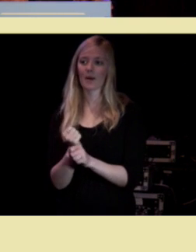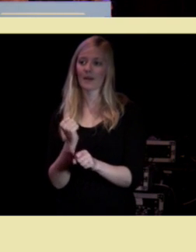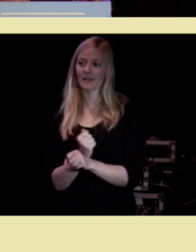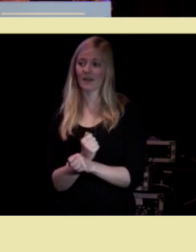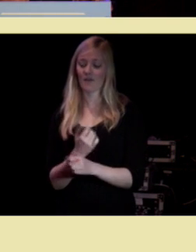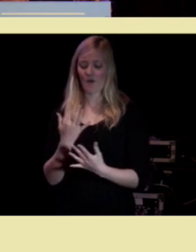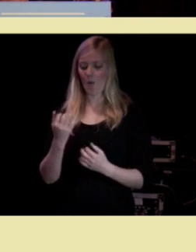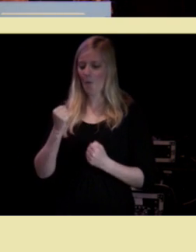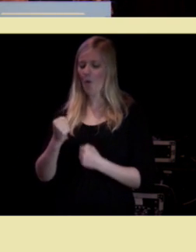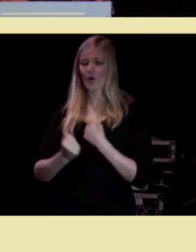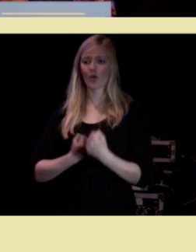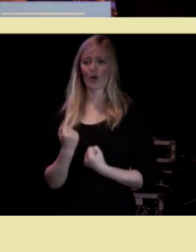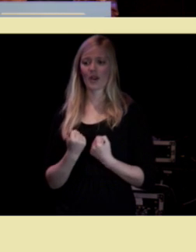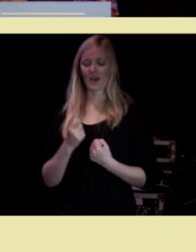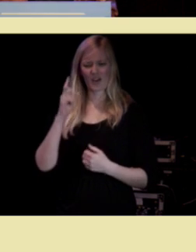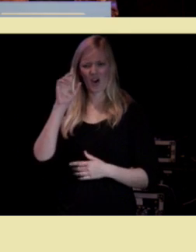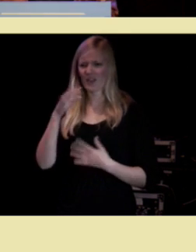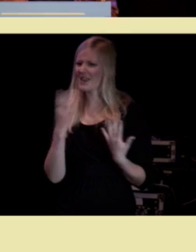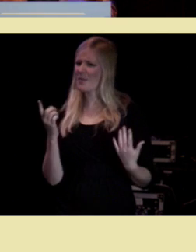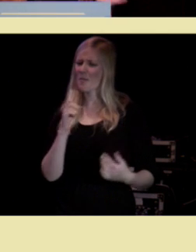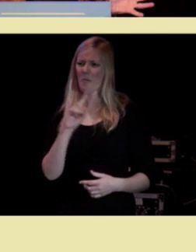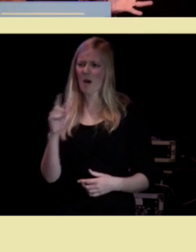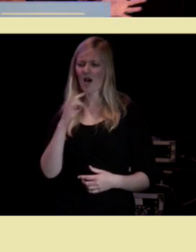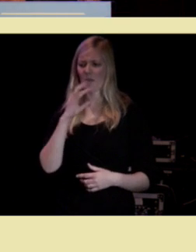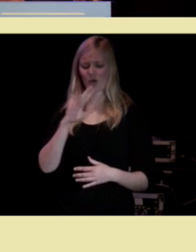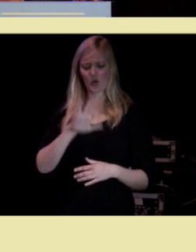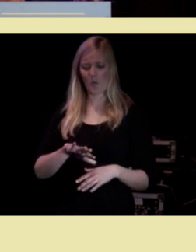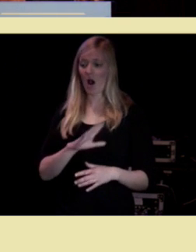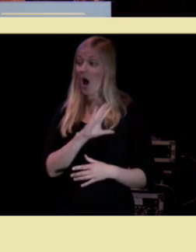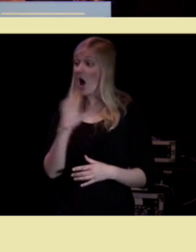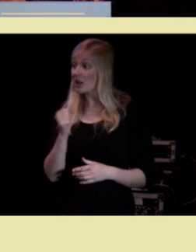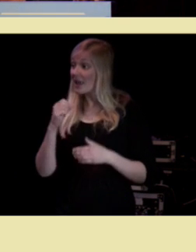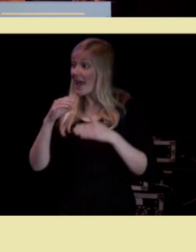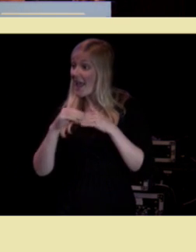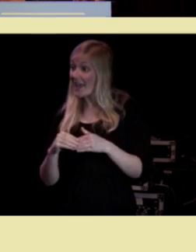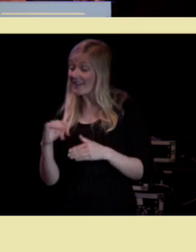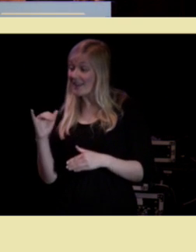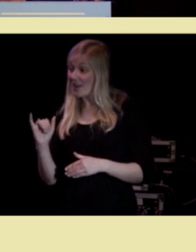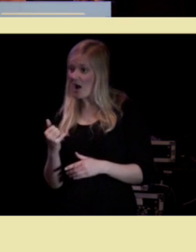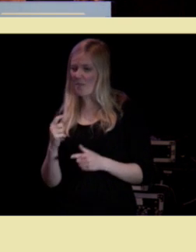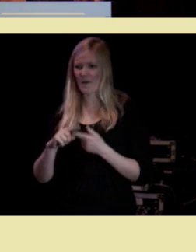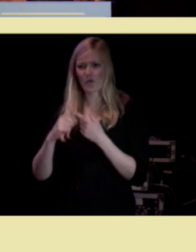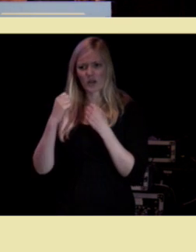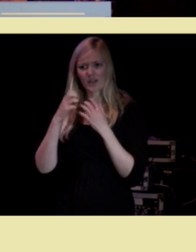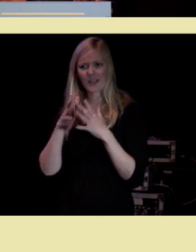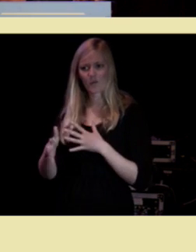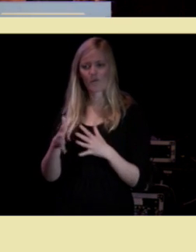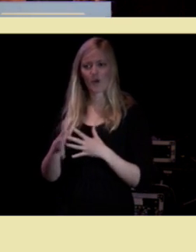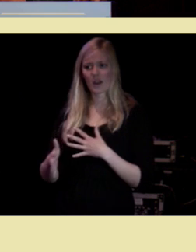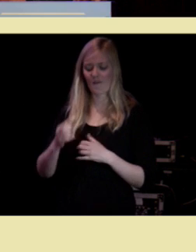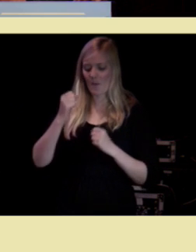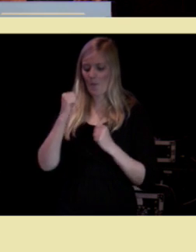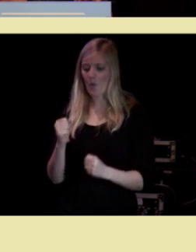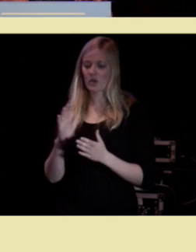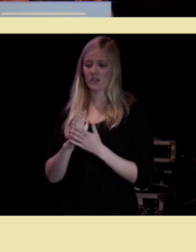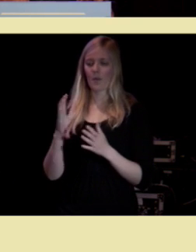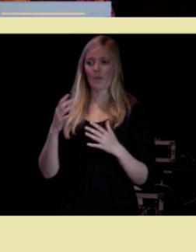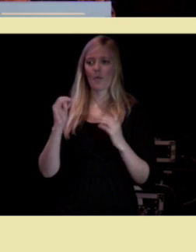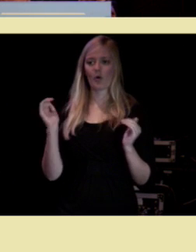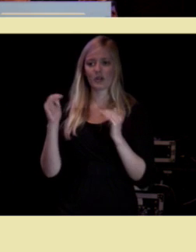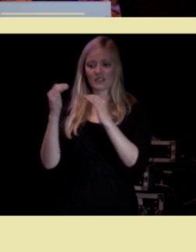gjøre? Vi kan ikke bare snakke om det. Alle jo enige om det, men hvordan faktisk gjøre det? Vi må samorganisere, vi må lage noen